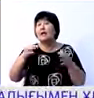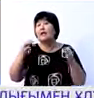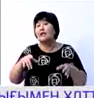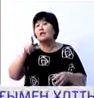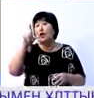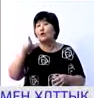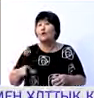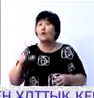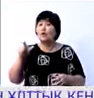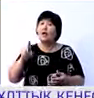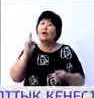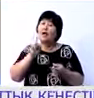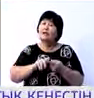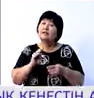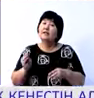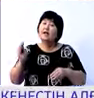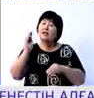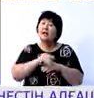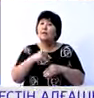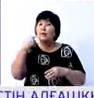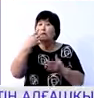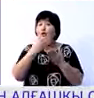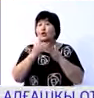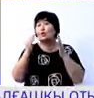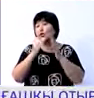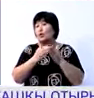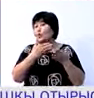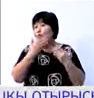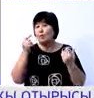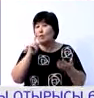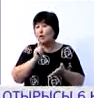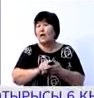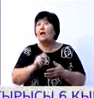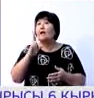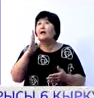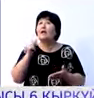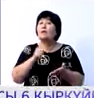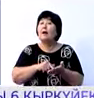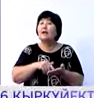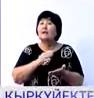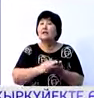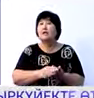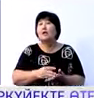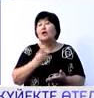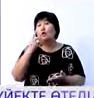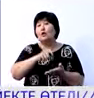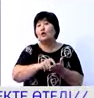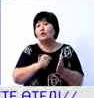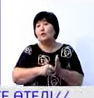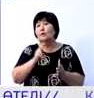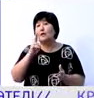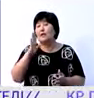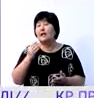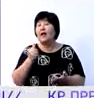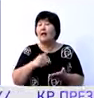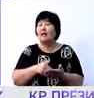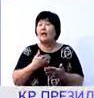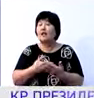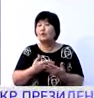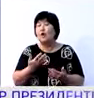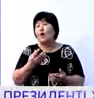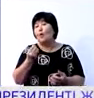тұрғын қатысалады, тек салымшының атында жеке тұрғын үй болмауы тиіс. Ал пәтердің бағасына келсек, 3 бөлмелі пәтерді алатын болсақ,